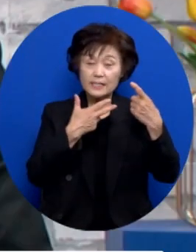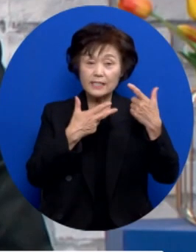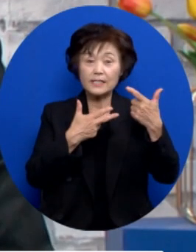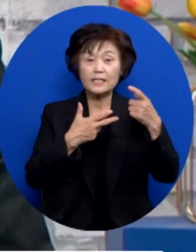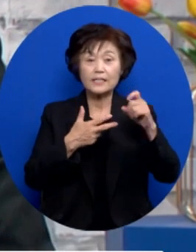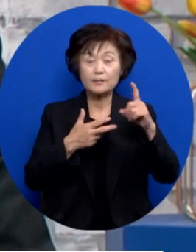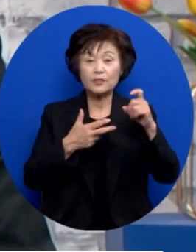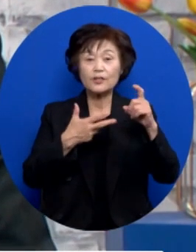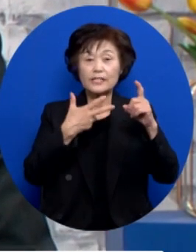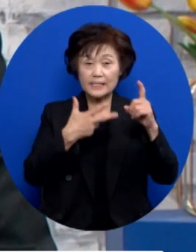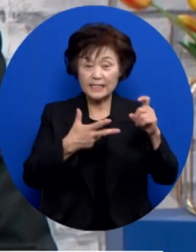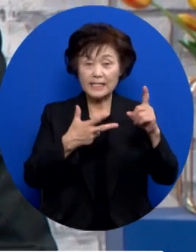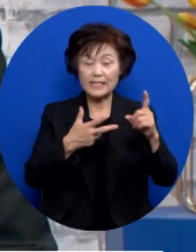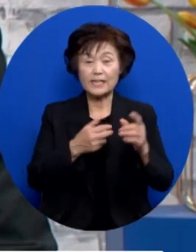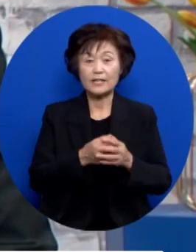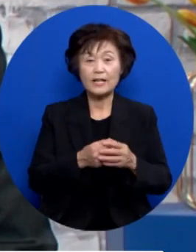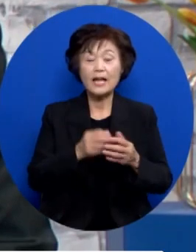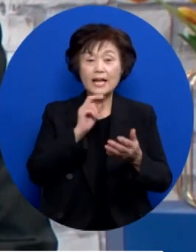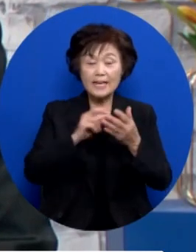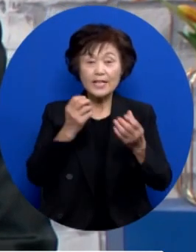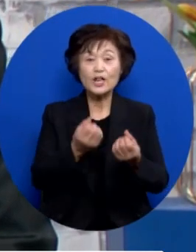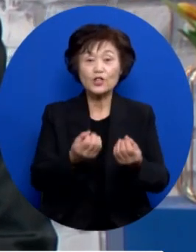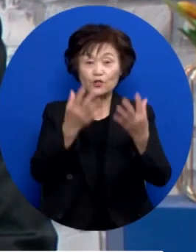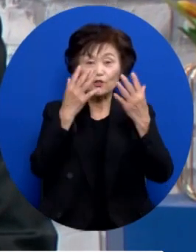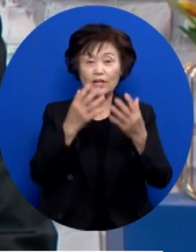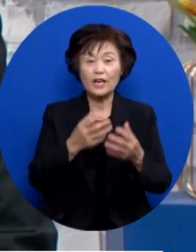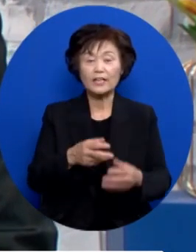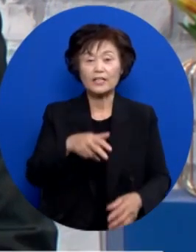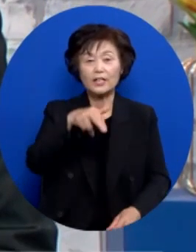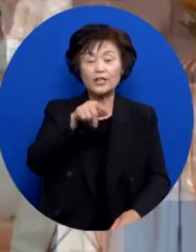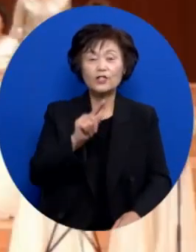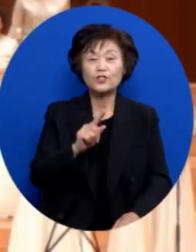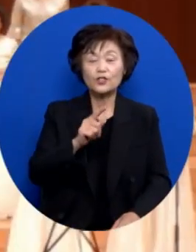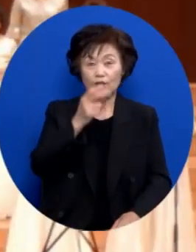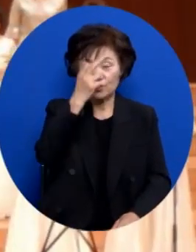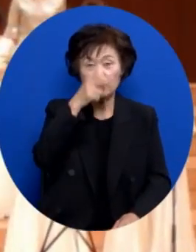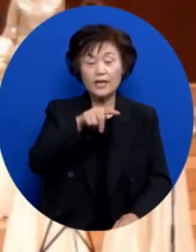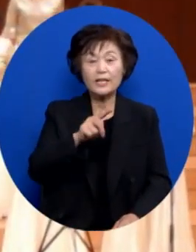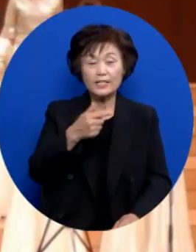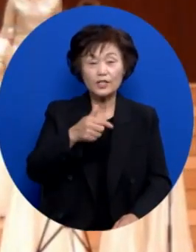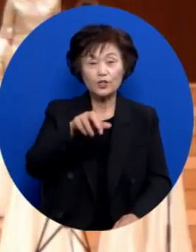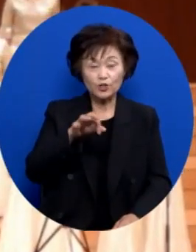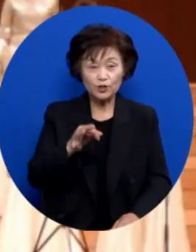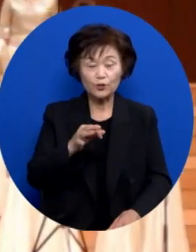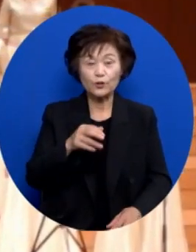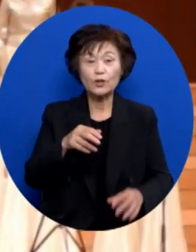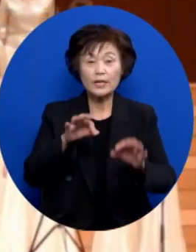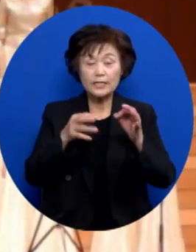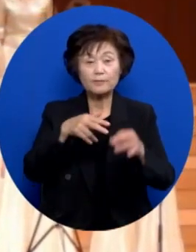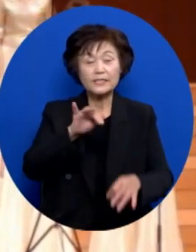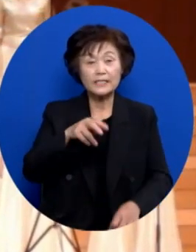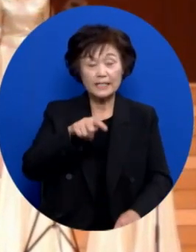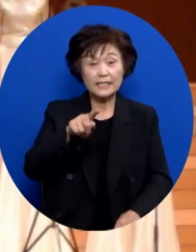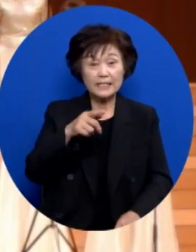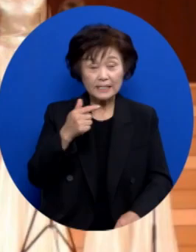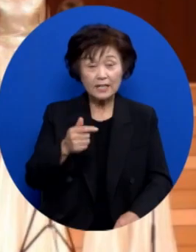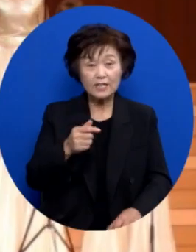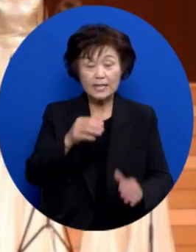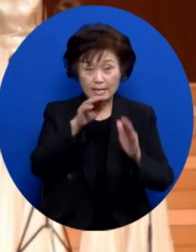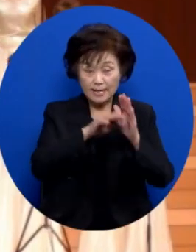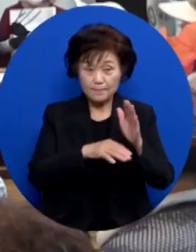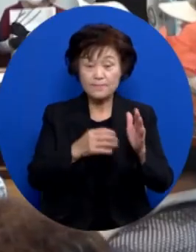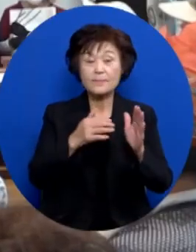열릴 찬양 축제에는 최선규 아나운서와 방송인 김지선의 사회로 서울 시빅 오케스트라 정성수 상임